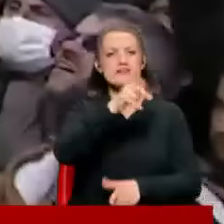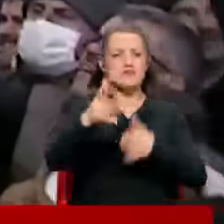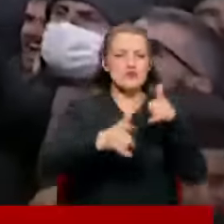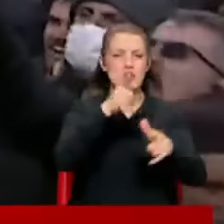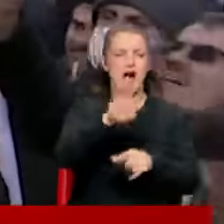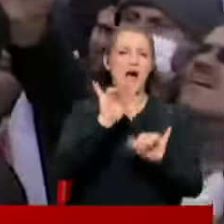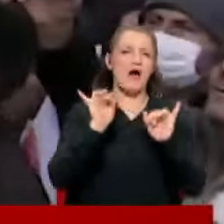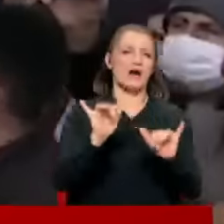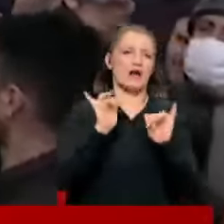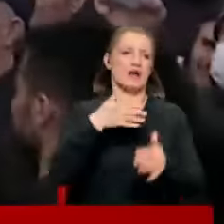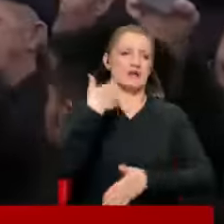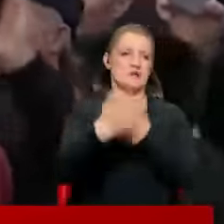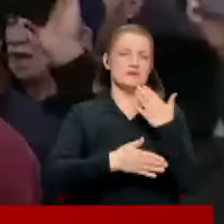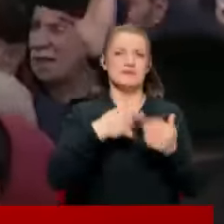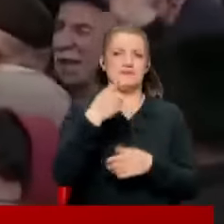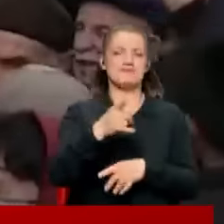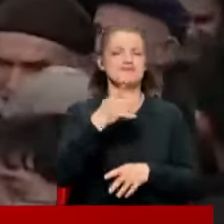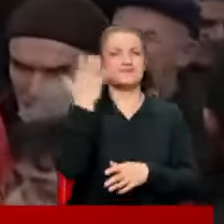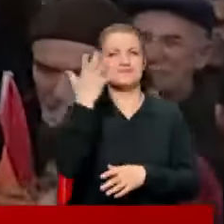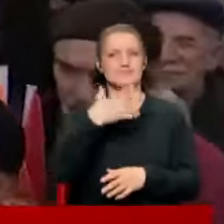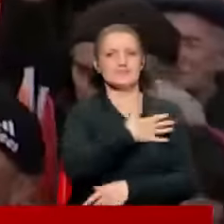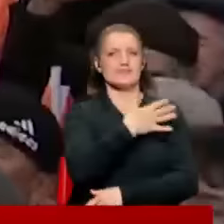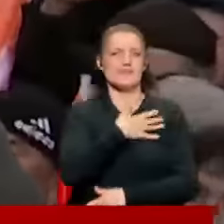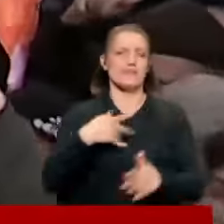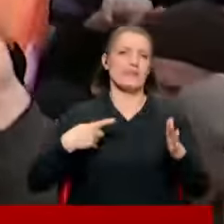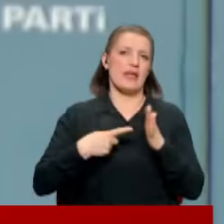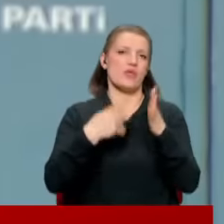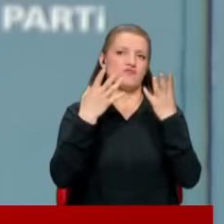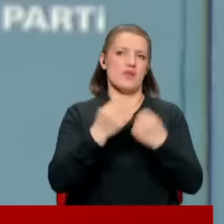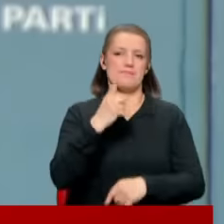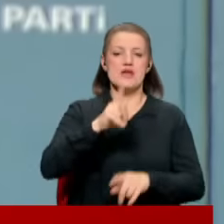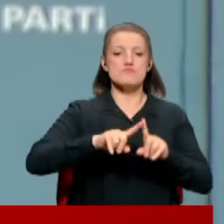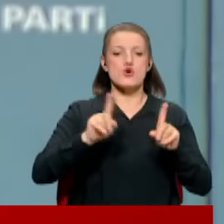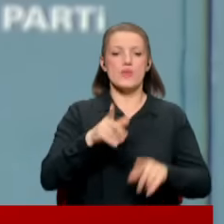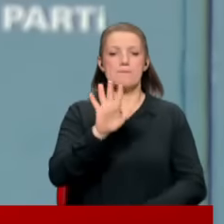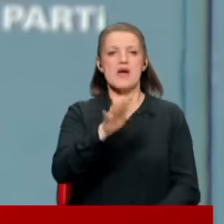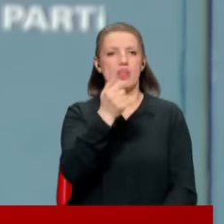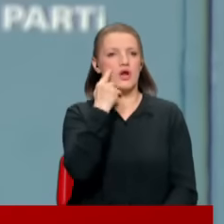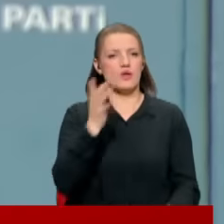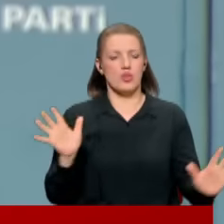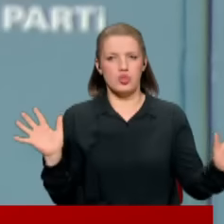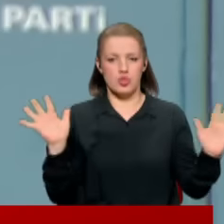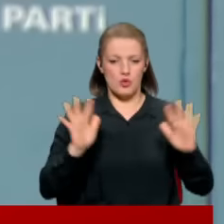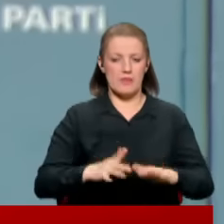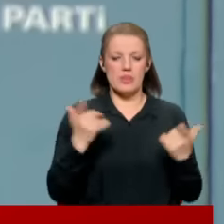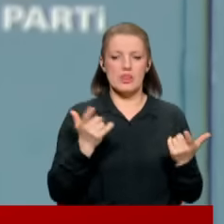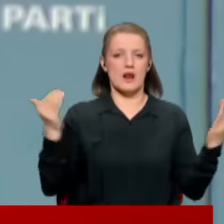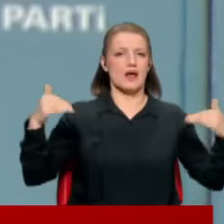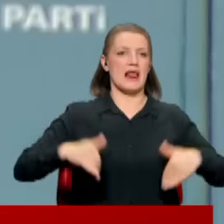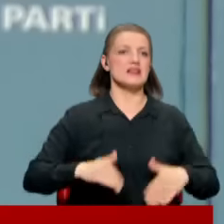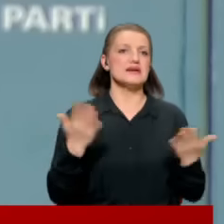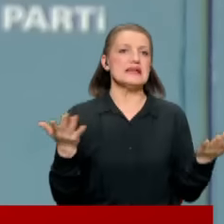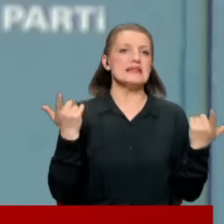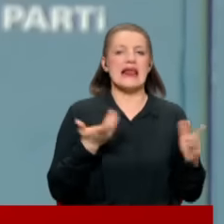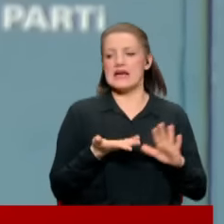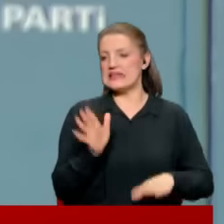görüntülerini. Karabük ve Çankırı'dan da CHP'yi hedef aldı. Bir büroda 5-6 kişi toplanıp nereden geldiği ve